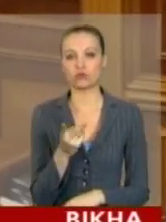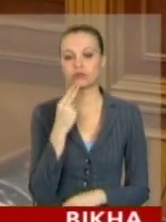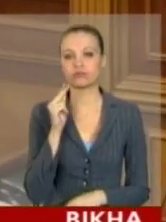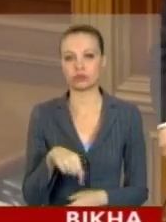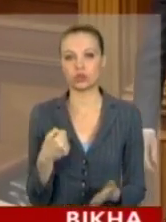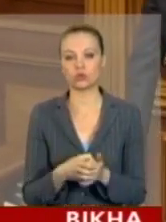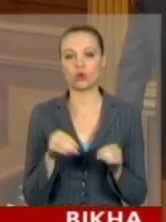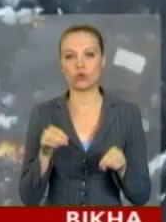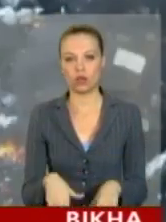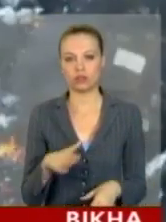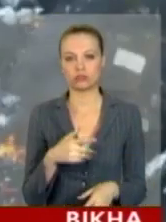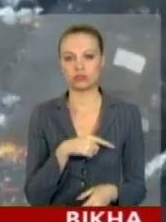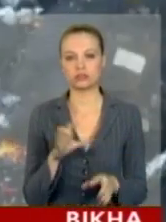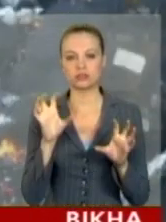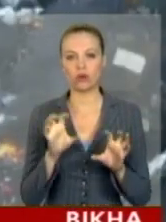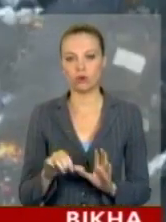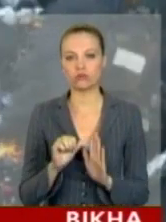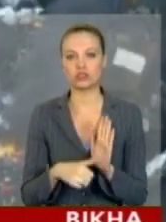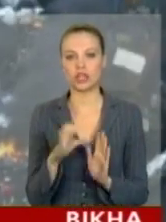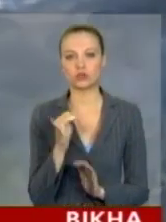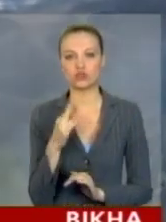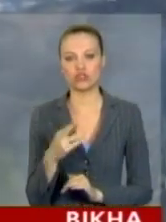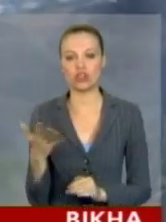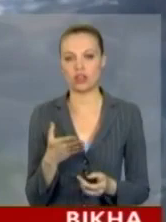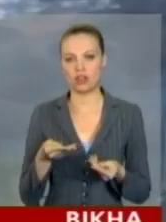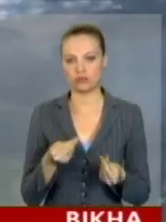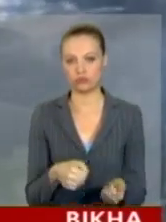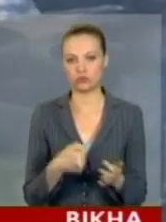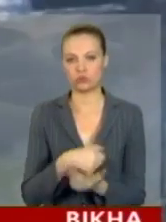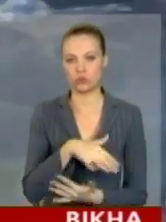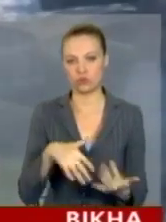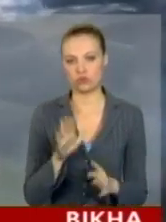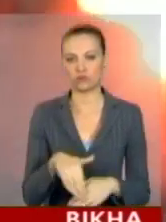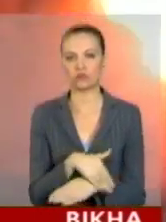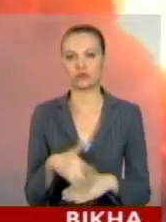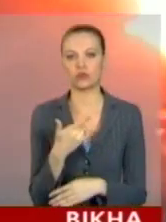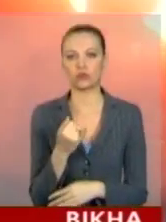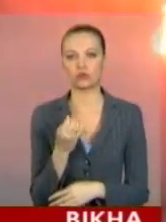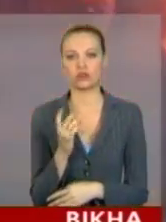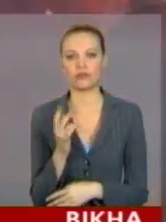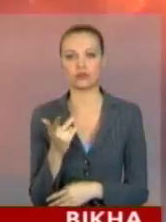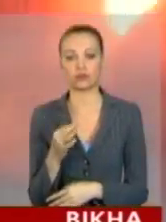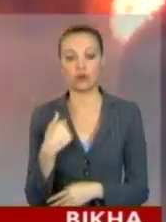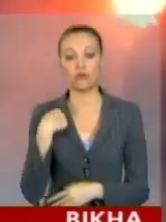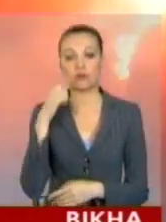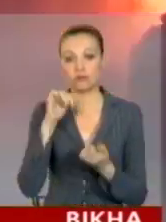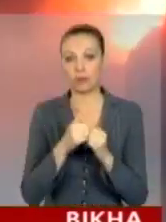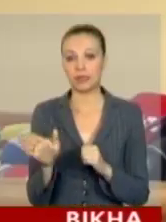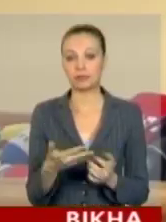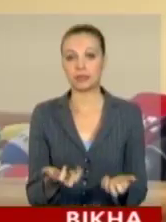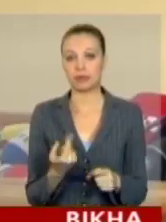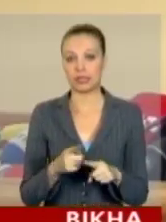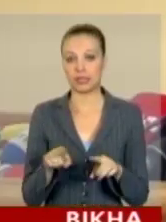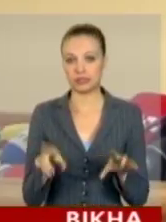до ухвалення диктаторських законів 16 січня, які призвели до сутичок на Грушевського. Ми пам'ятаємо, що після прийняття